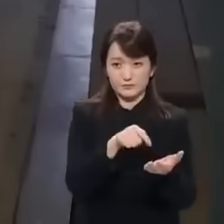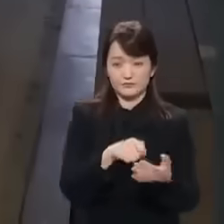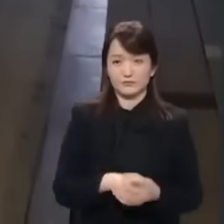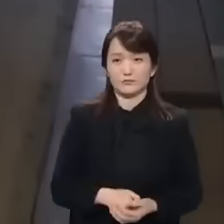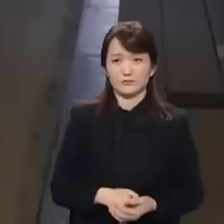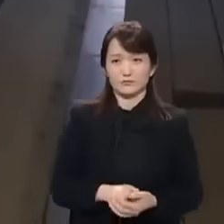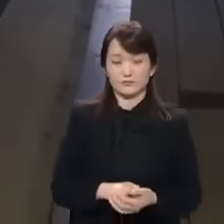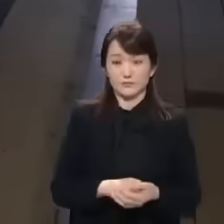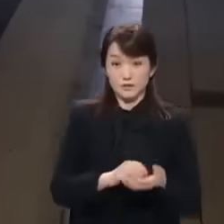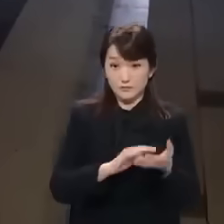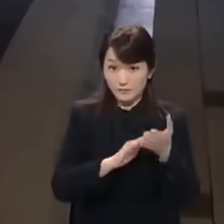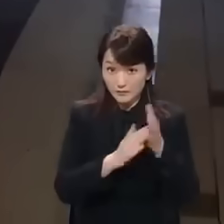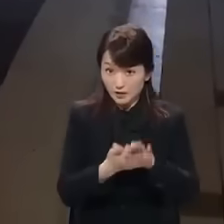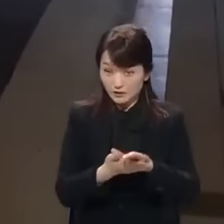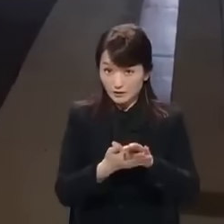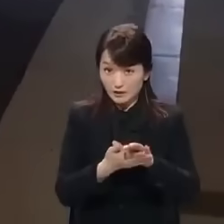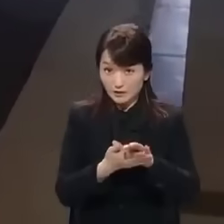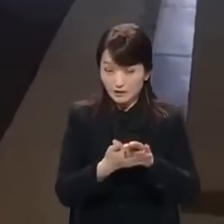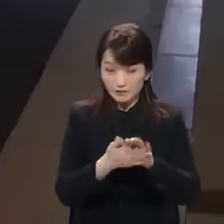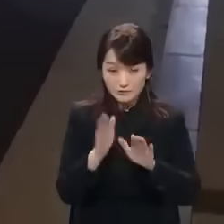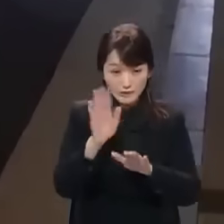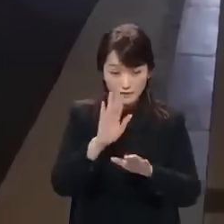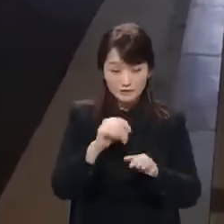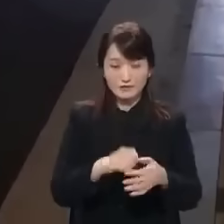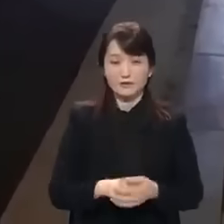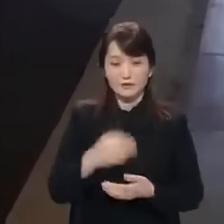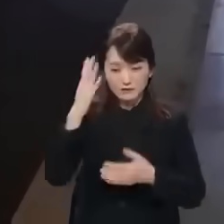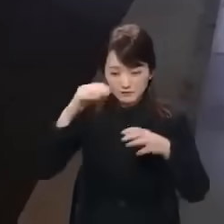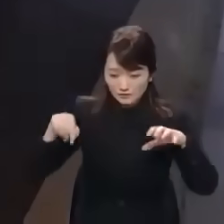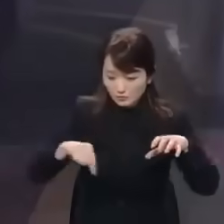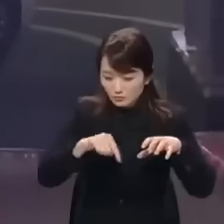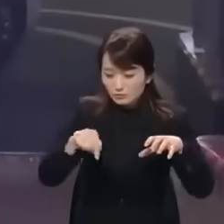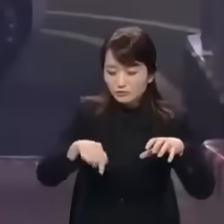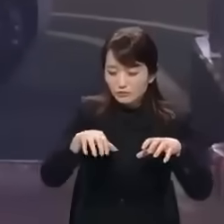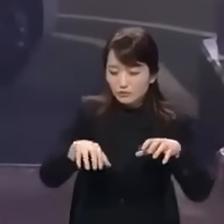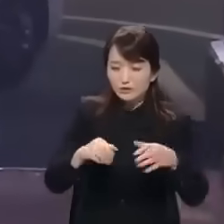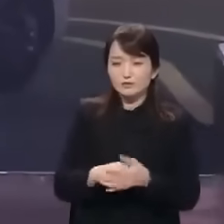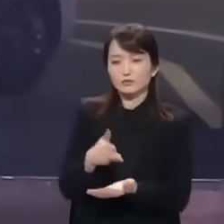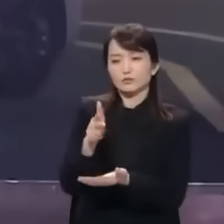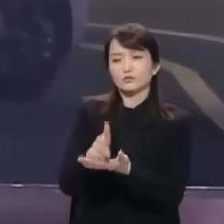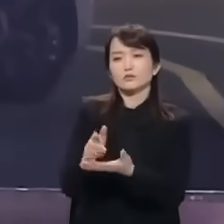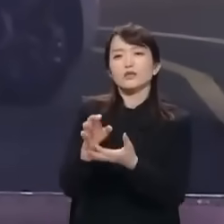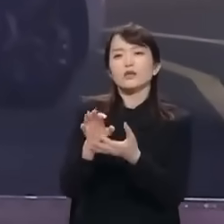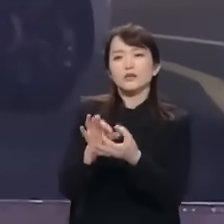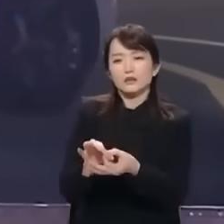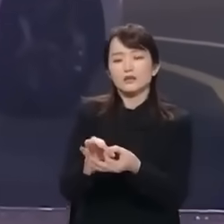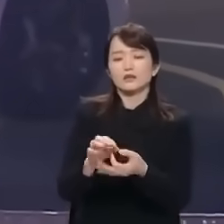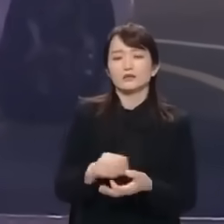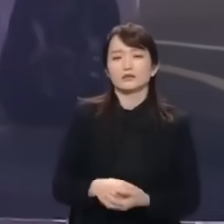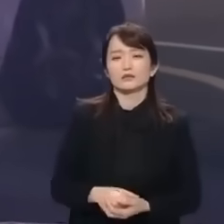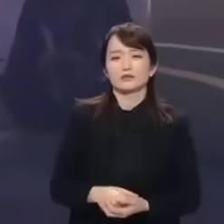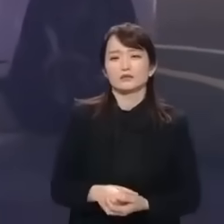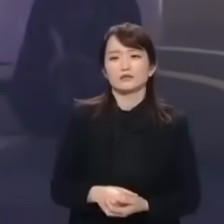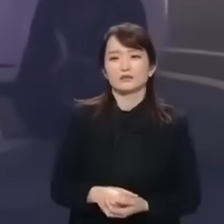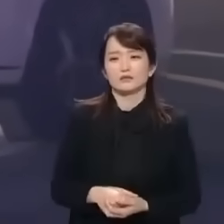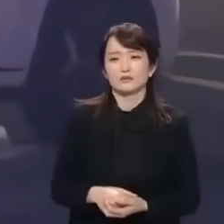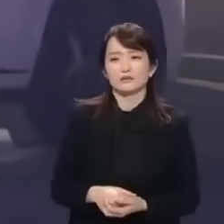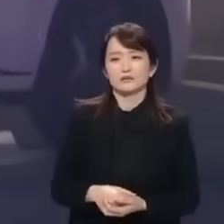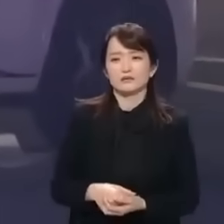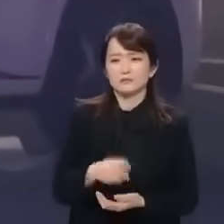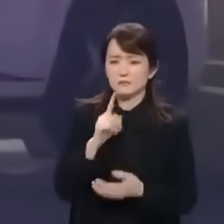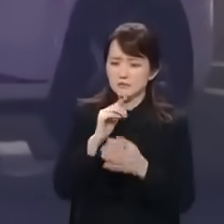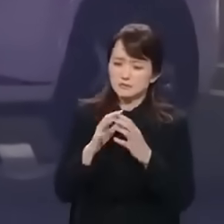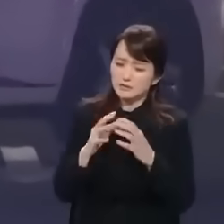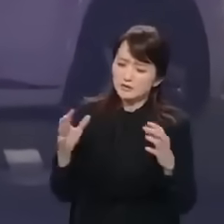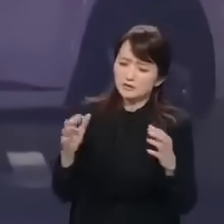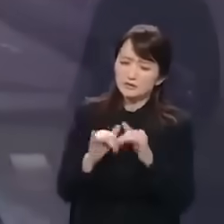영구불변한 게 아니잖아요. 지금 대한민국에서 이 한국 사회에서 주차 문제와 관련돼서 저런 식으로 어떤 문제를 일으키는